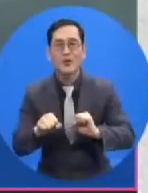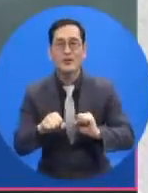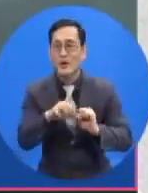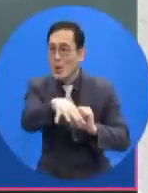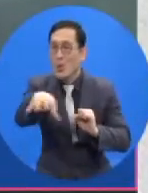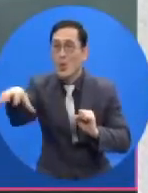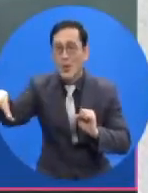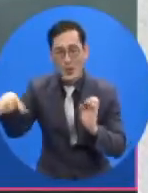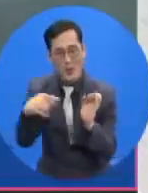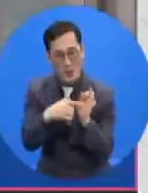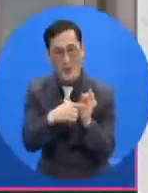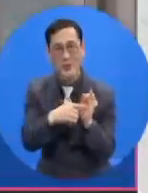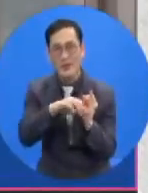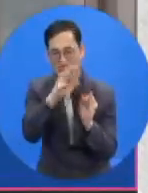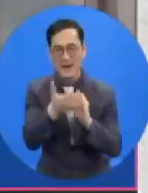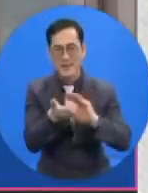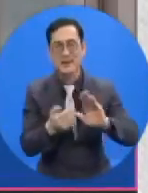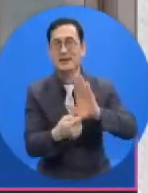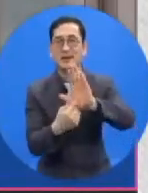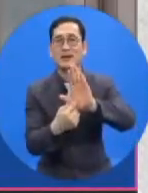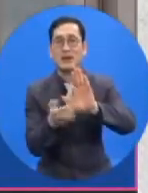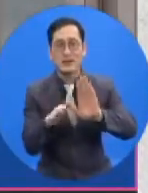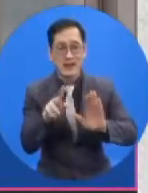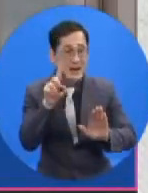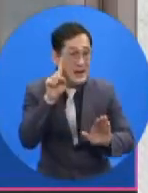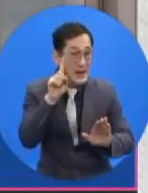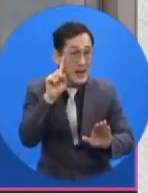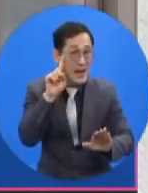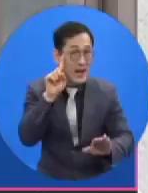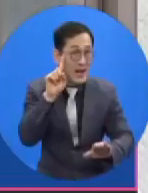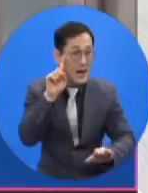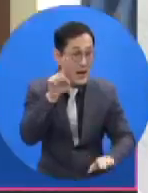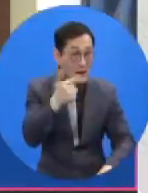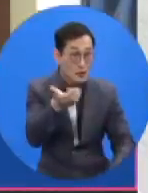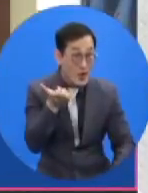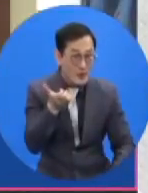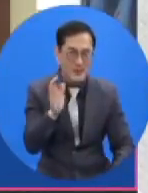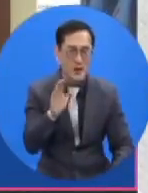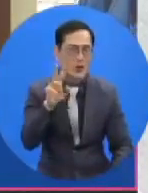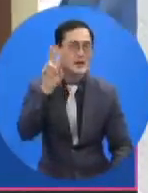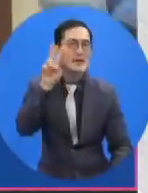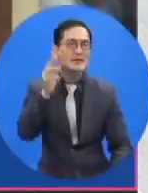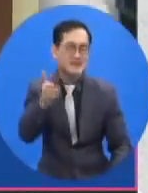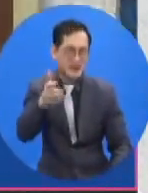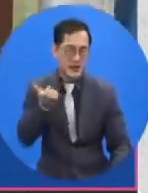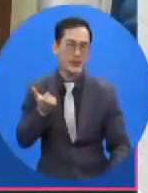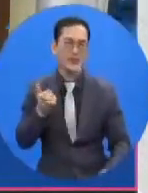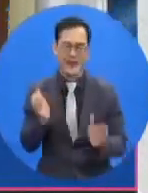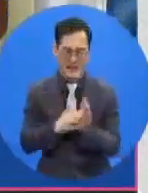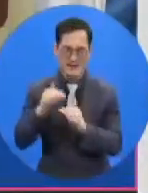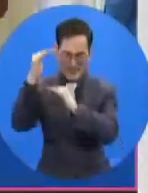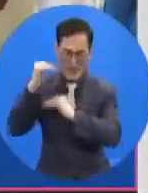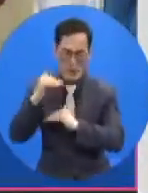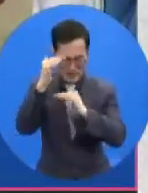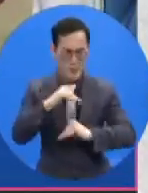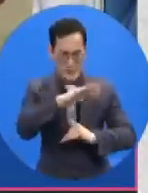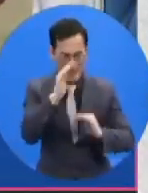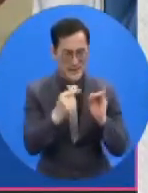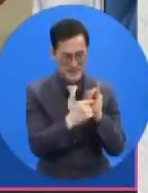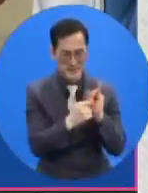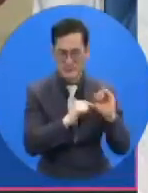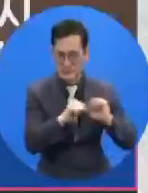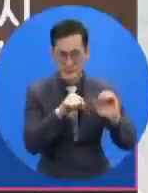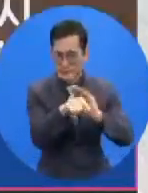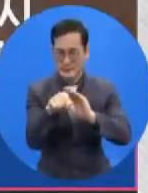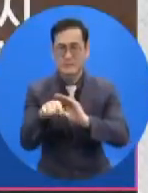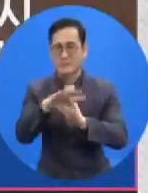전이 아니라고 하더라도 조금 더 지금처럼 유흥주점이든지 사람을 많이 만나는 경우에는 그런 사람들이 확진이 됐을 때는 조금 더 확대하는 것도